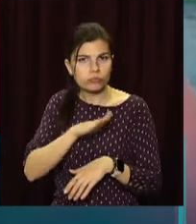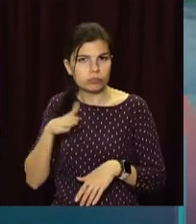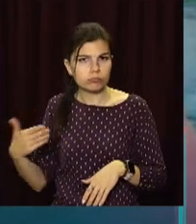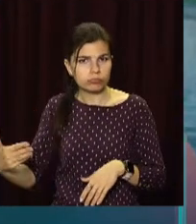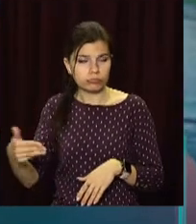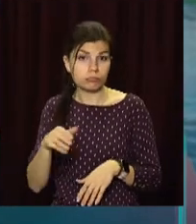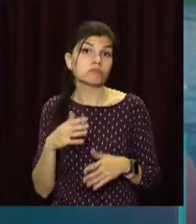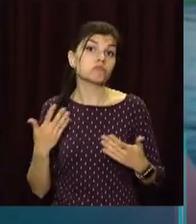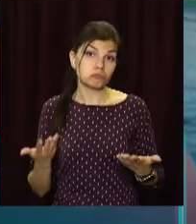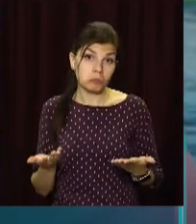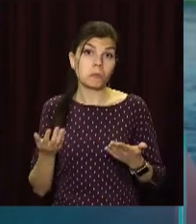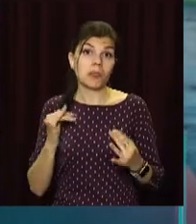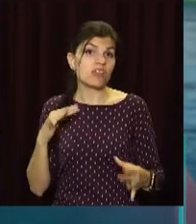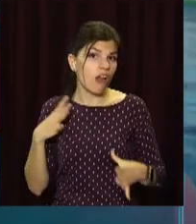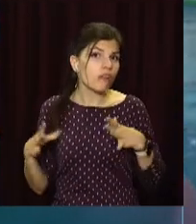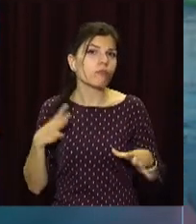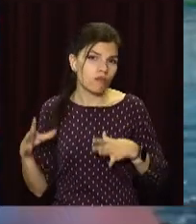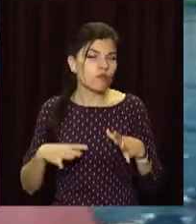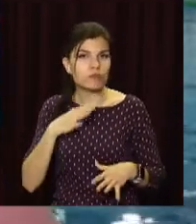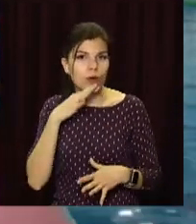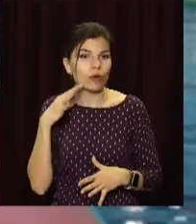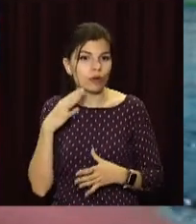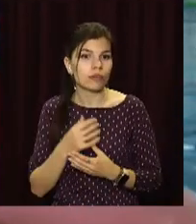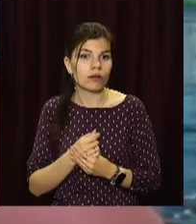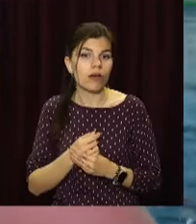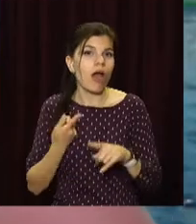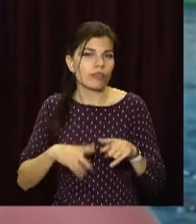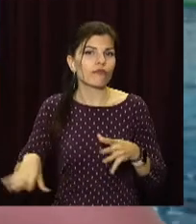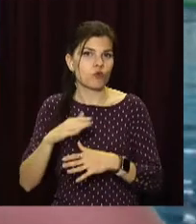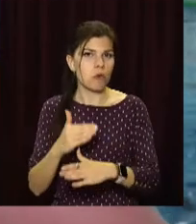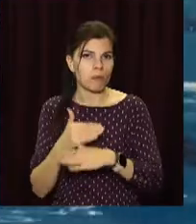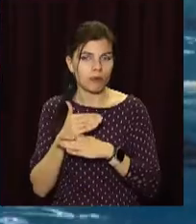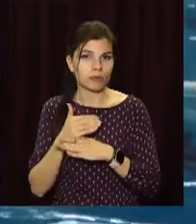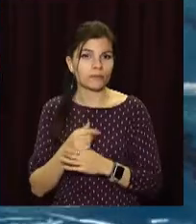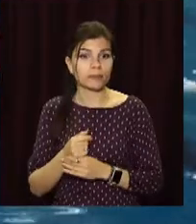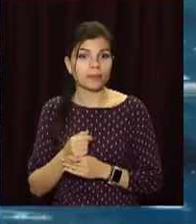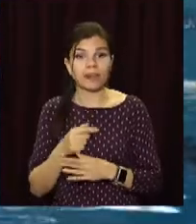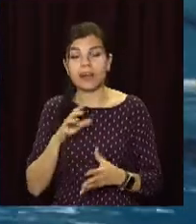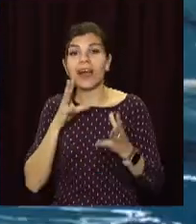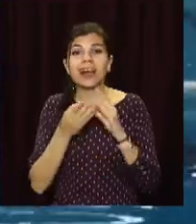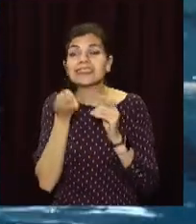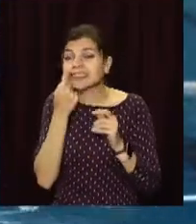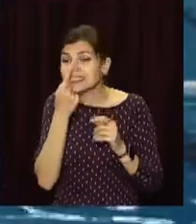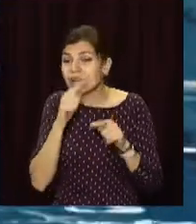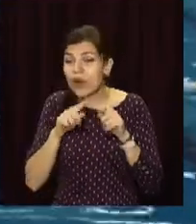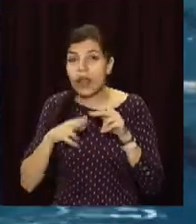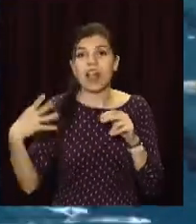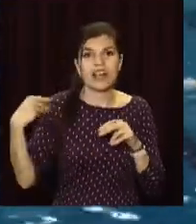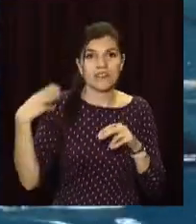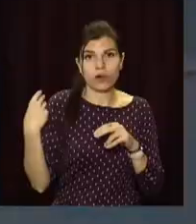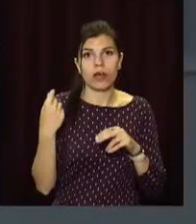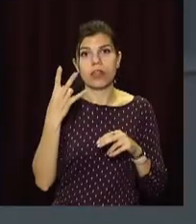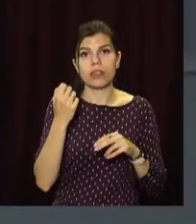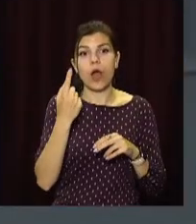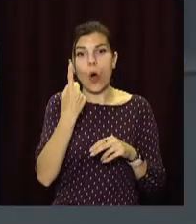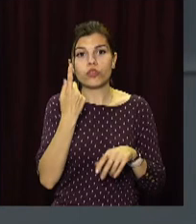и тренировки. Вот это все нам помогло сегодня. В заключні хвилини матчу львів'яни закинули на